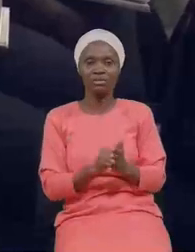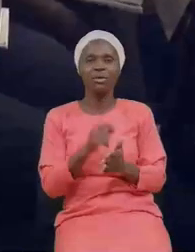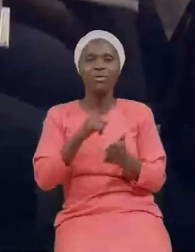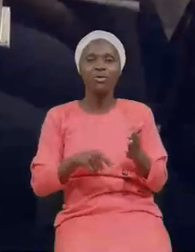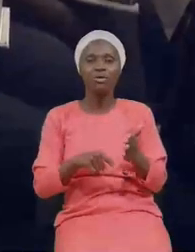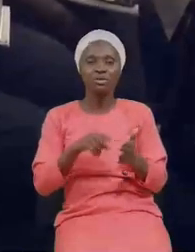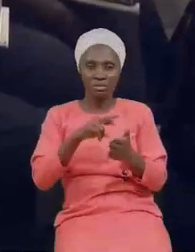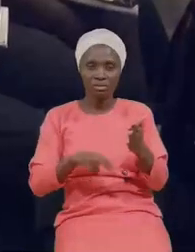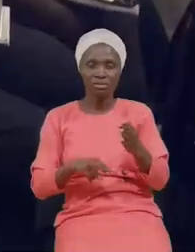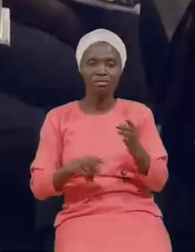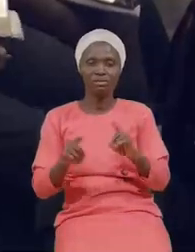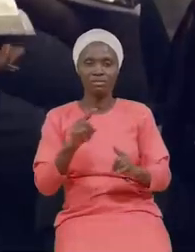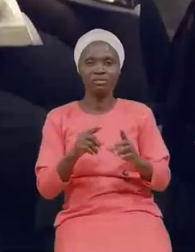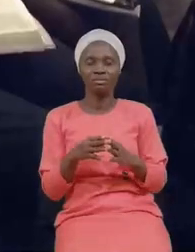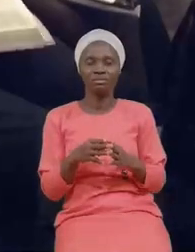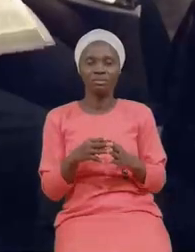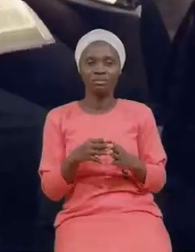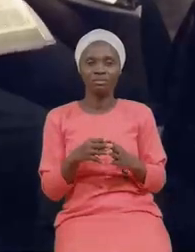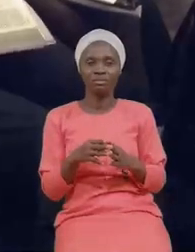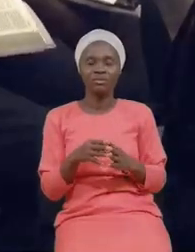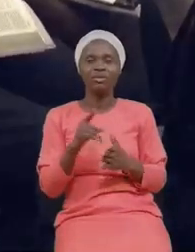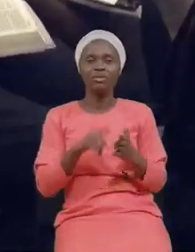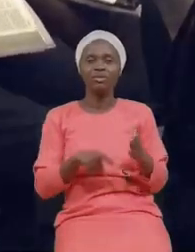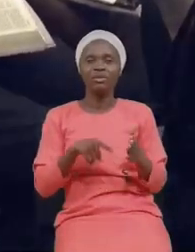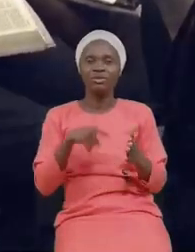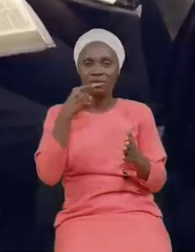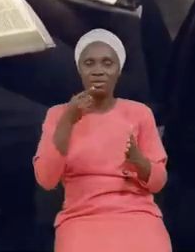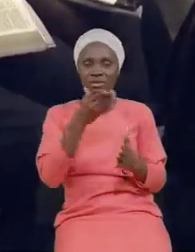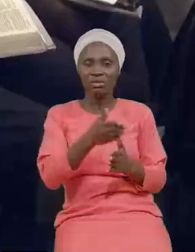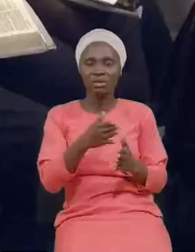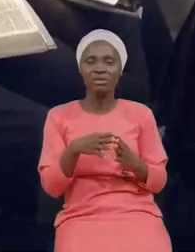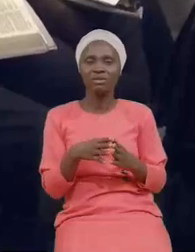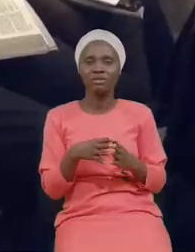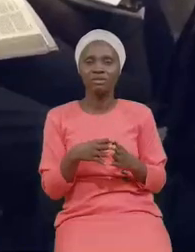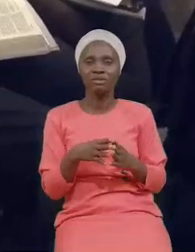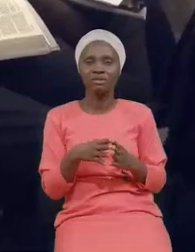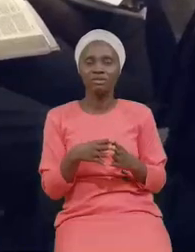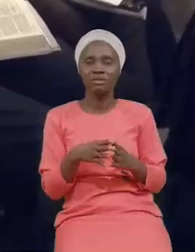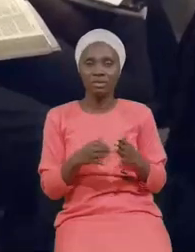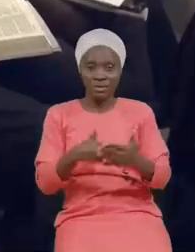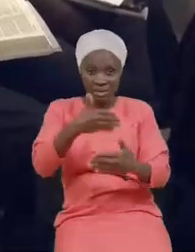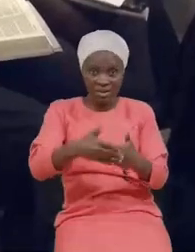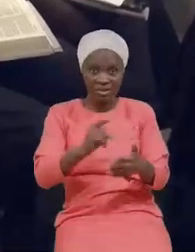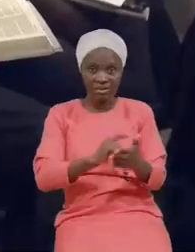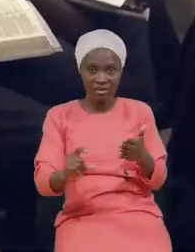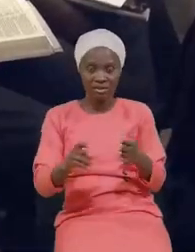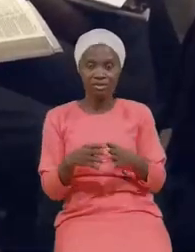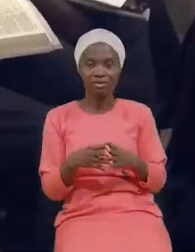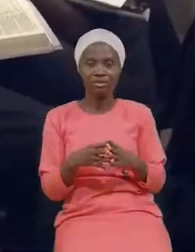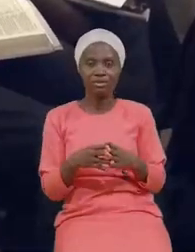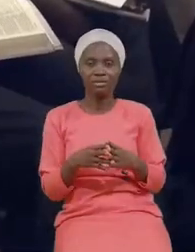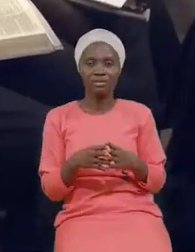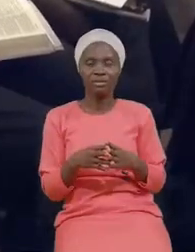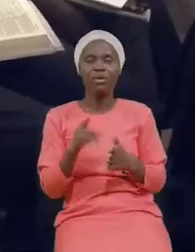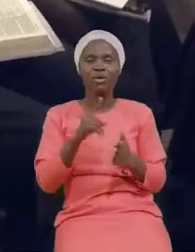ne craignait point qu'est-ce qui le rendu encore ne craignait point encore qu'est-ce qui suit qu'est-ce